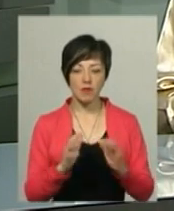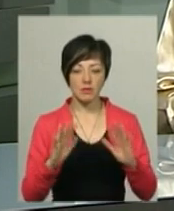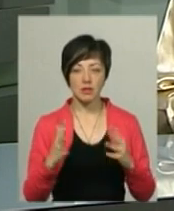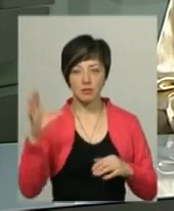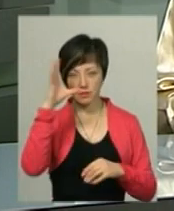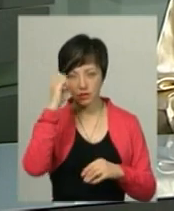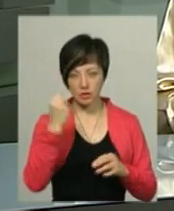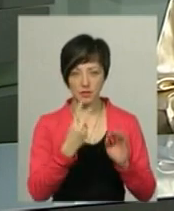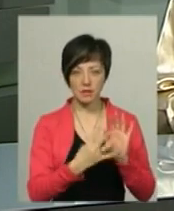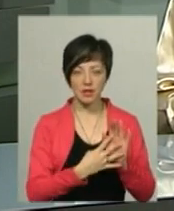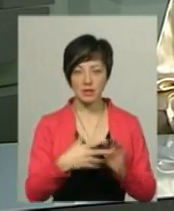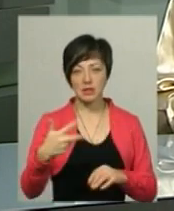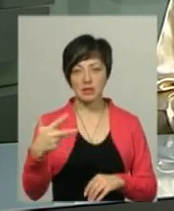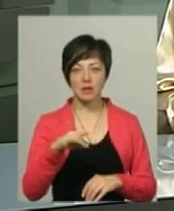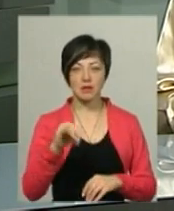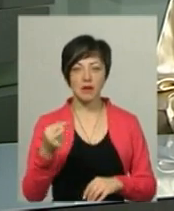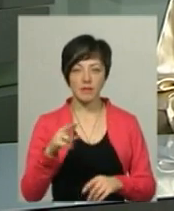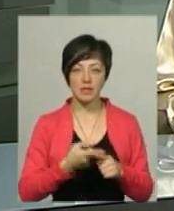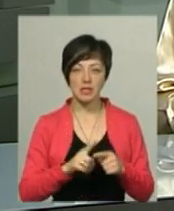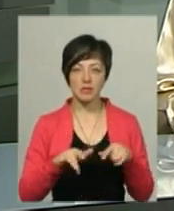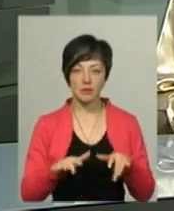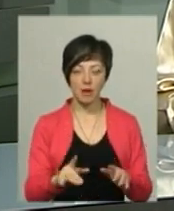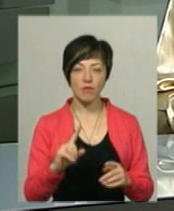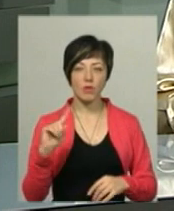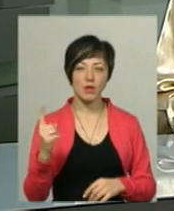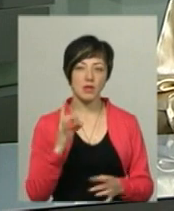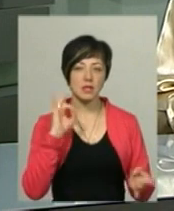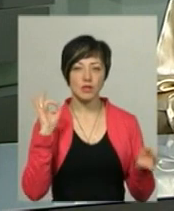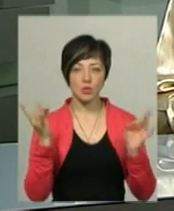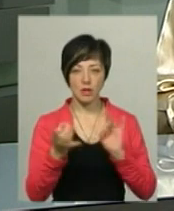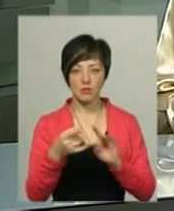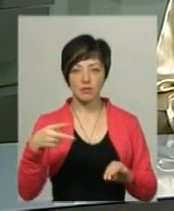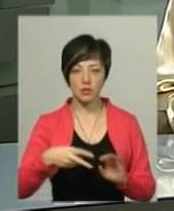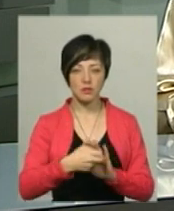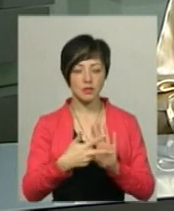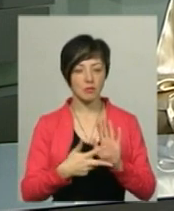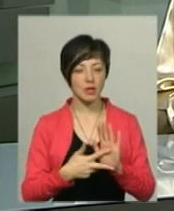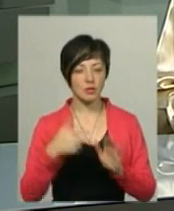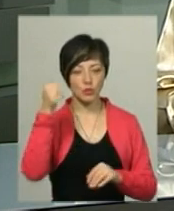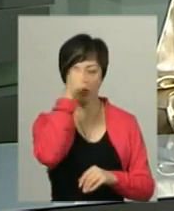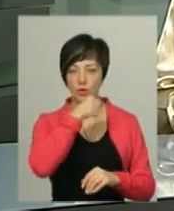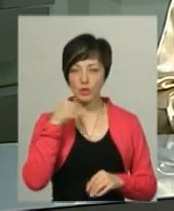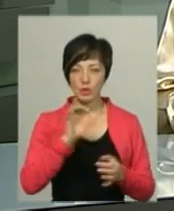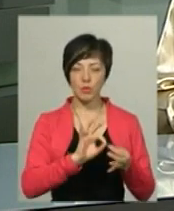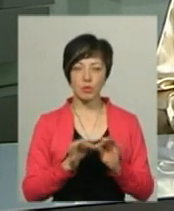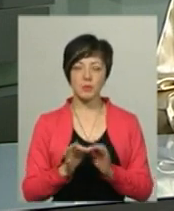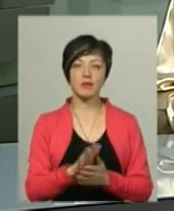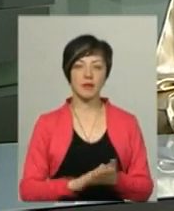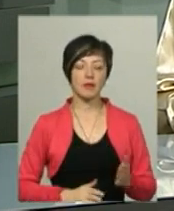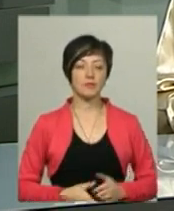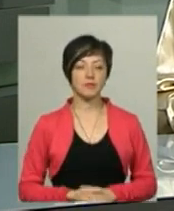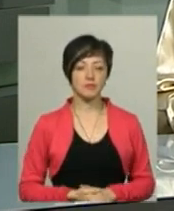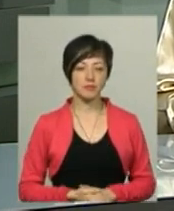ніч з 29 на 30 травня. Ця справа стала однією з резонансної у 2018 році. Подробиці у сюжеті